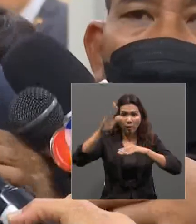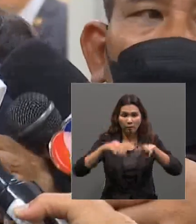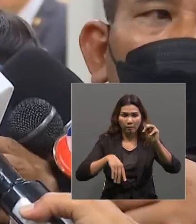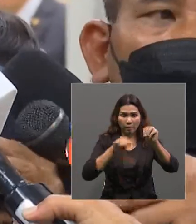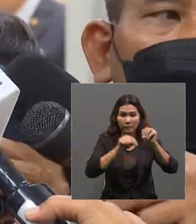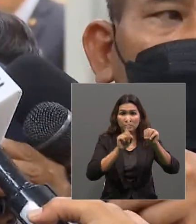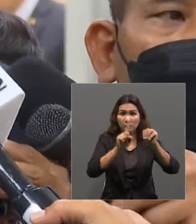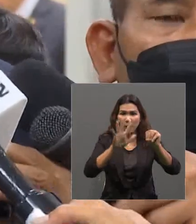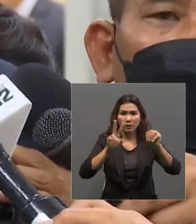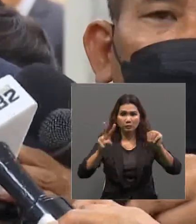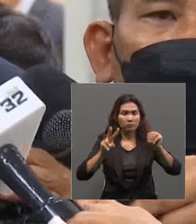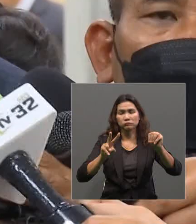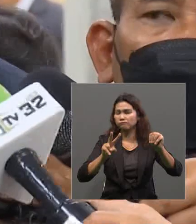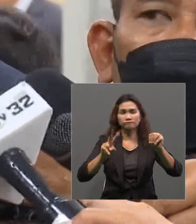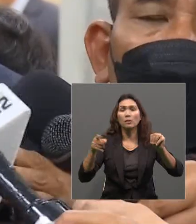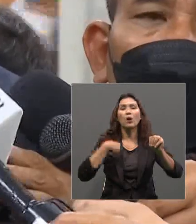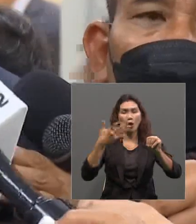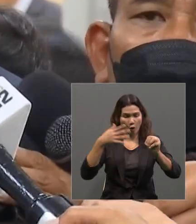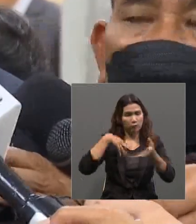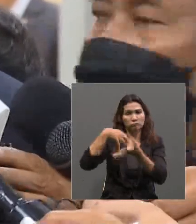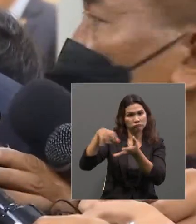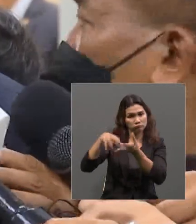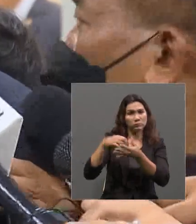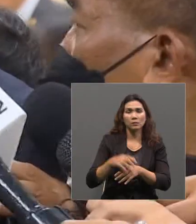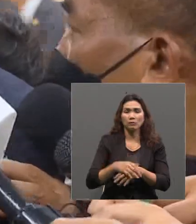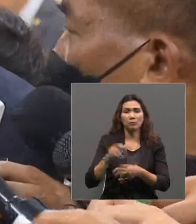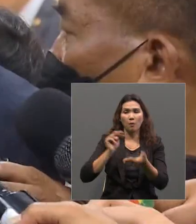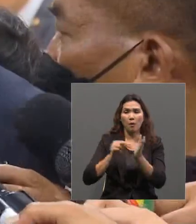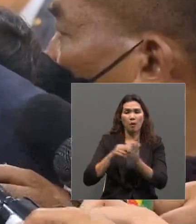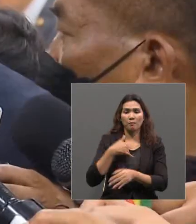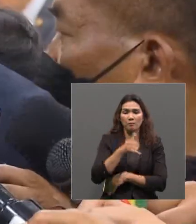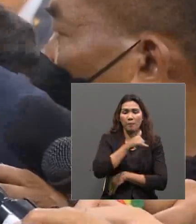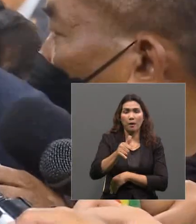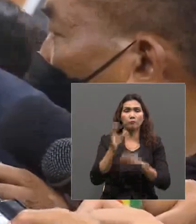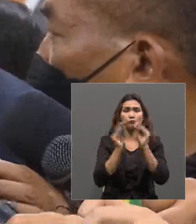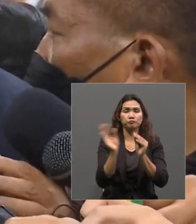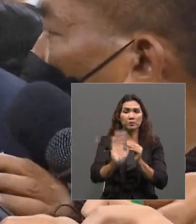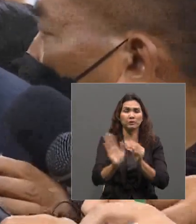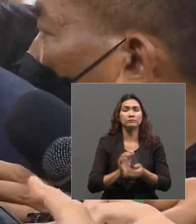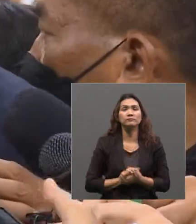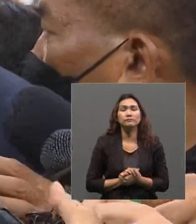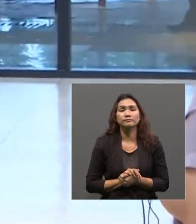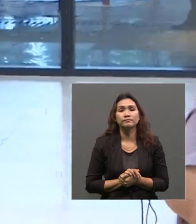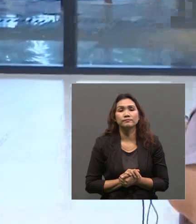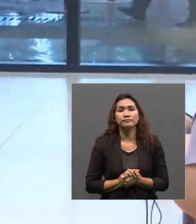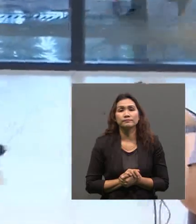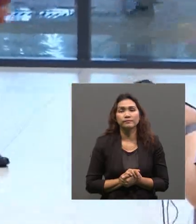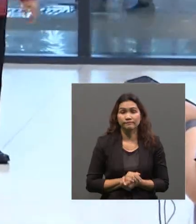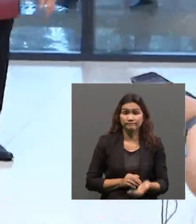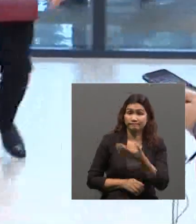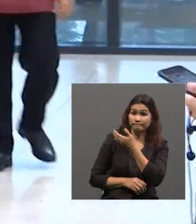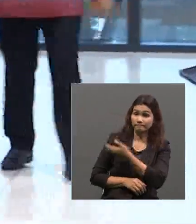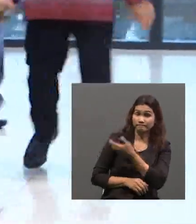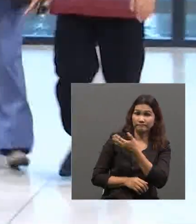ก็จะดำเนินการตามขั้นตอนที่พรรคได้แถลงไว้ก็คือไม่ขอร่วมเป็นองค์ประชุมค่ะด้านนายจุรินทร์ลักษ